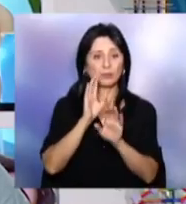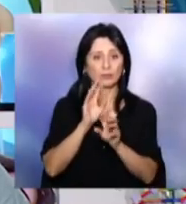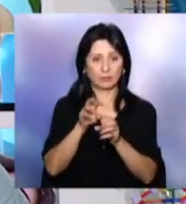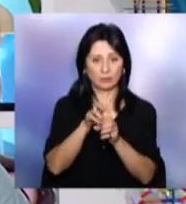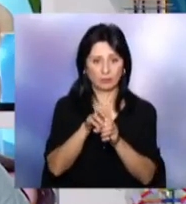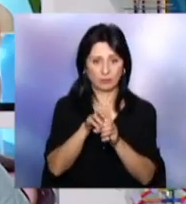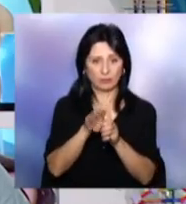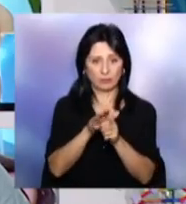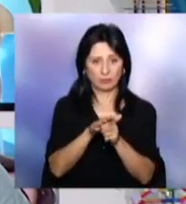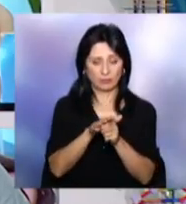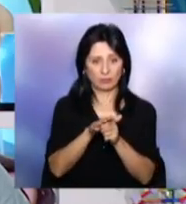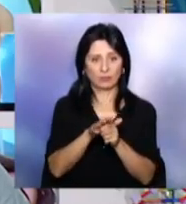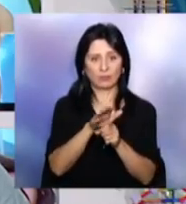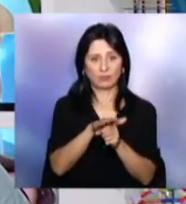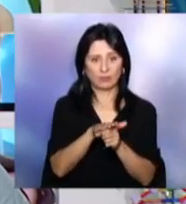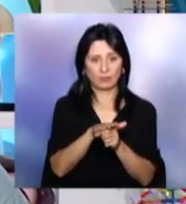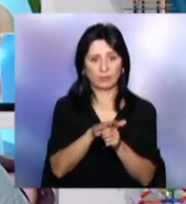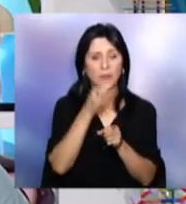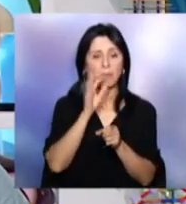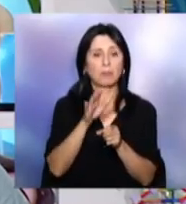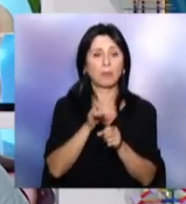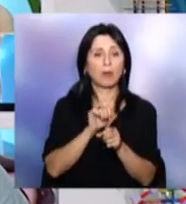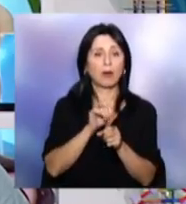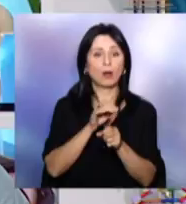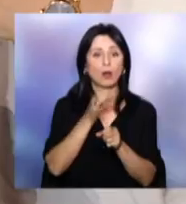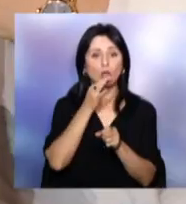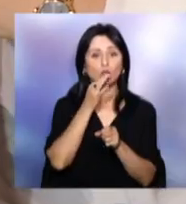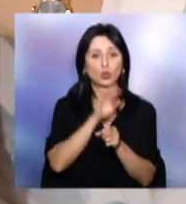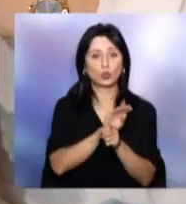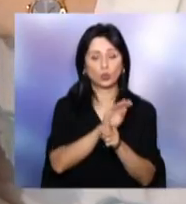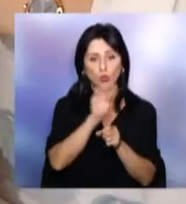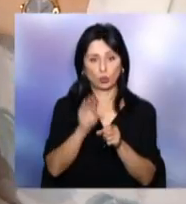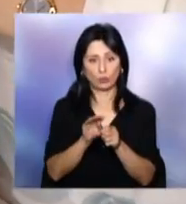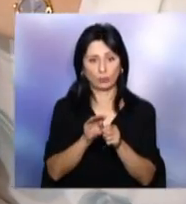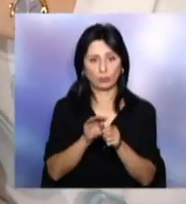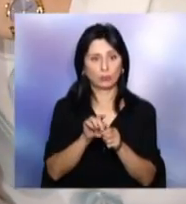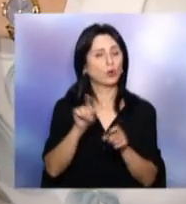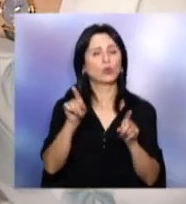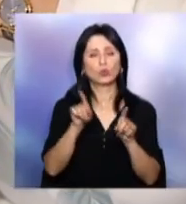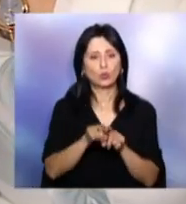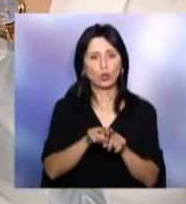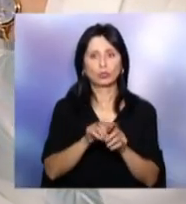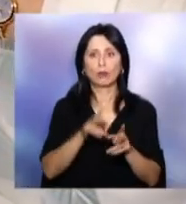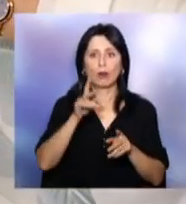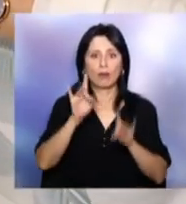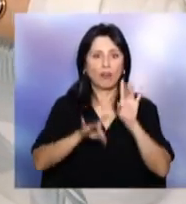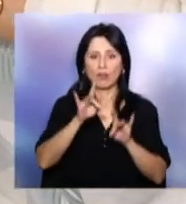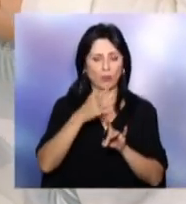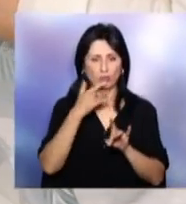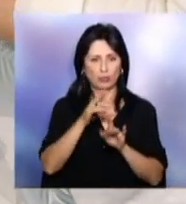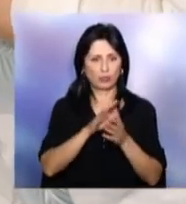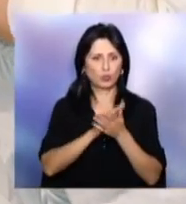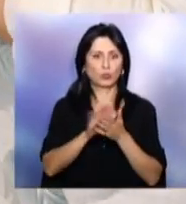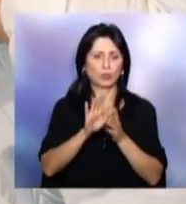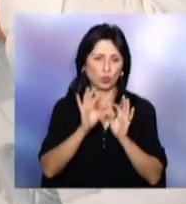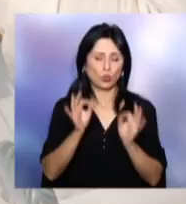კომფორტულია ასე რომ გავაკეთოთ. შეგვიძლია მანამდე ესე გქონდეს. დოლბანდიც არ არის სტერილური. დოლბანდიც არ არის სტერილური, დია.